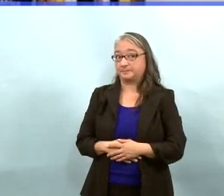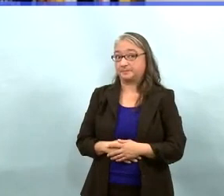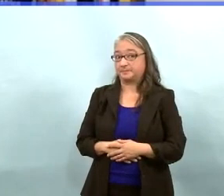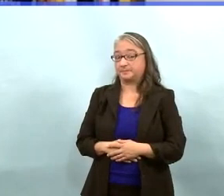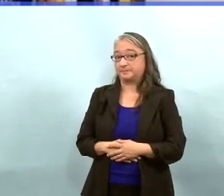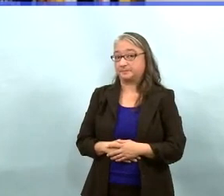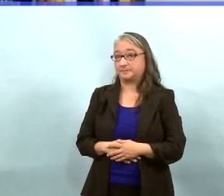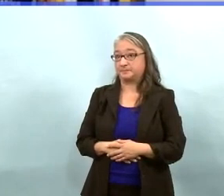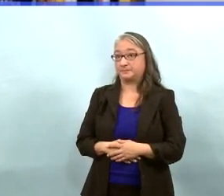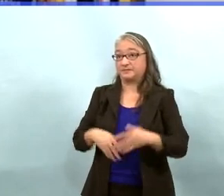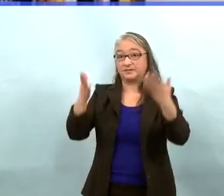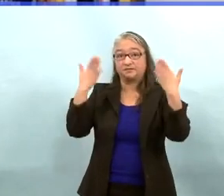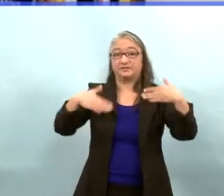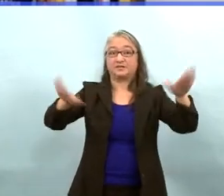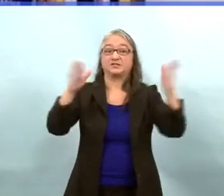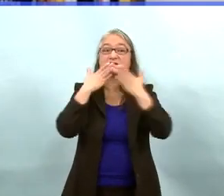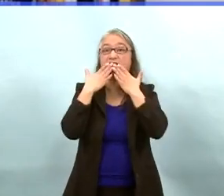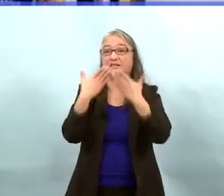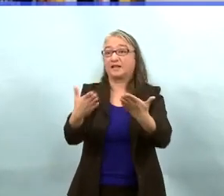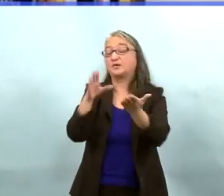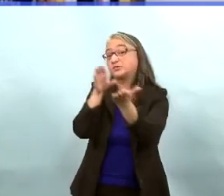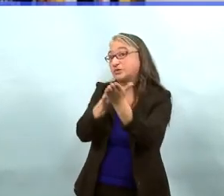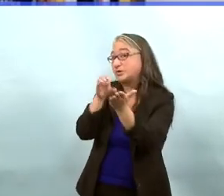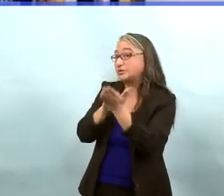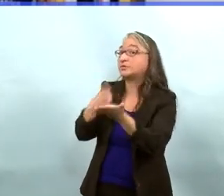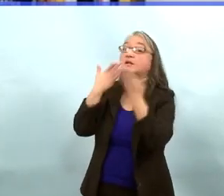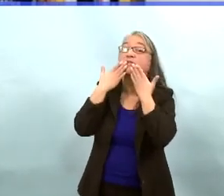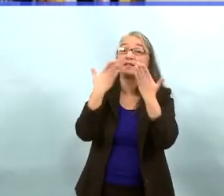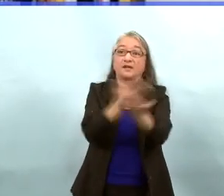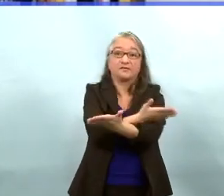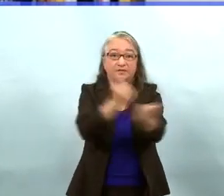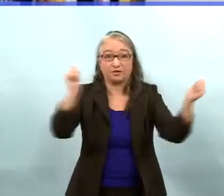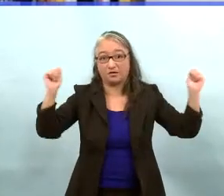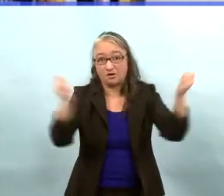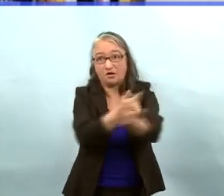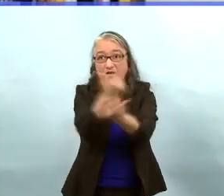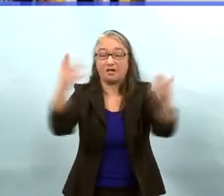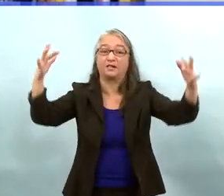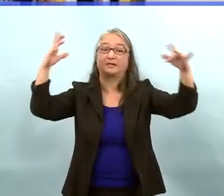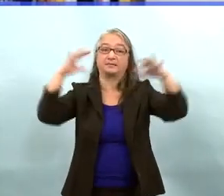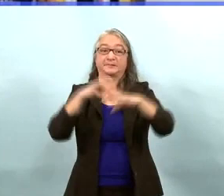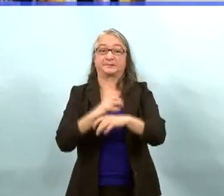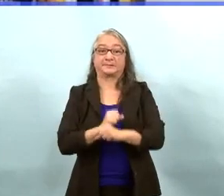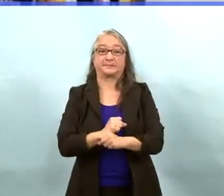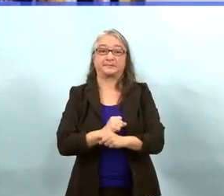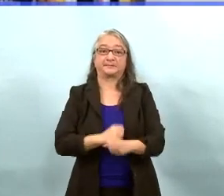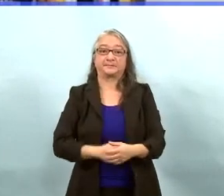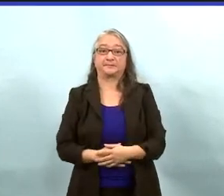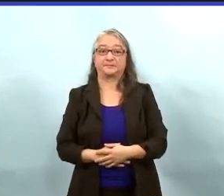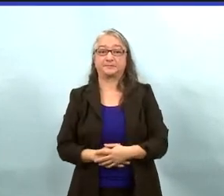Bon, alors pas de questions. Donc merci beaucoup, Dr. Rammer. Cela met fin à notre conférence de presse.